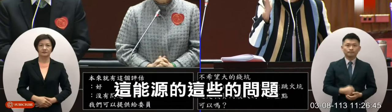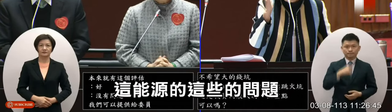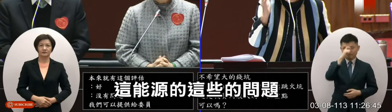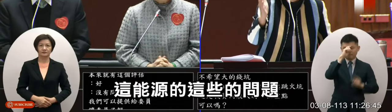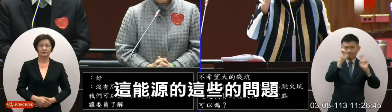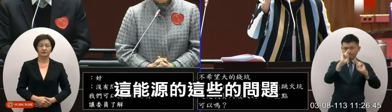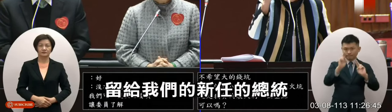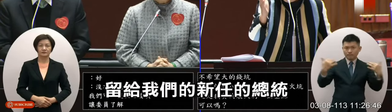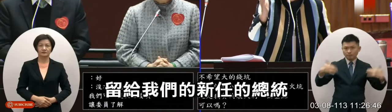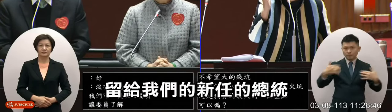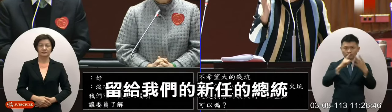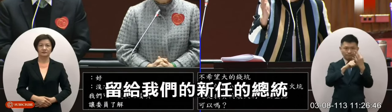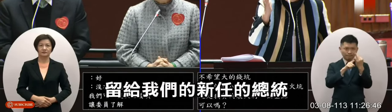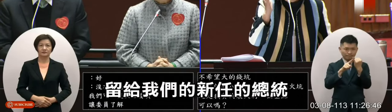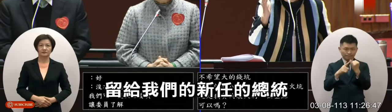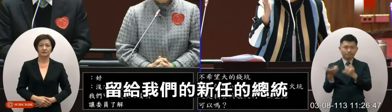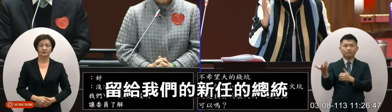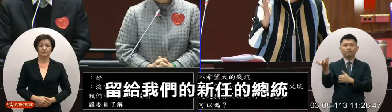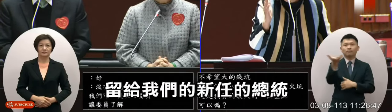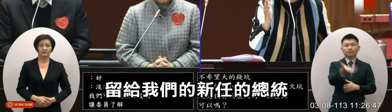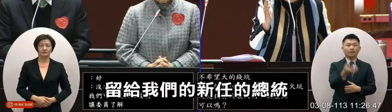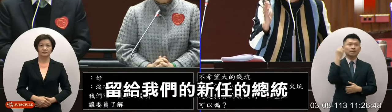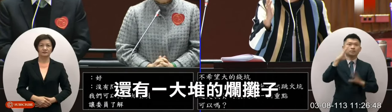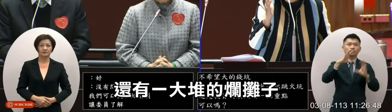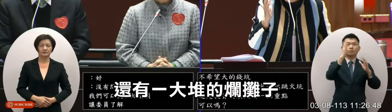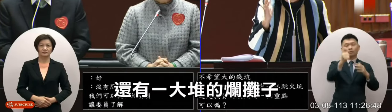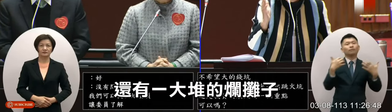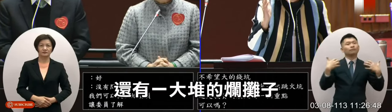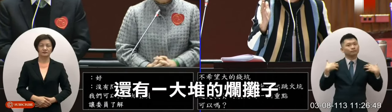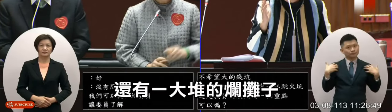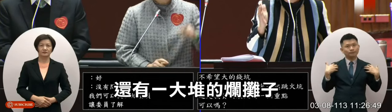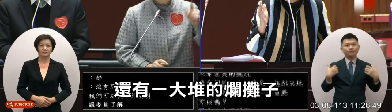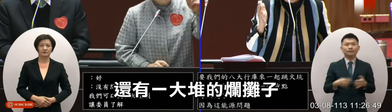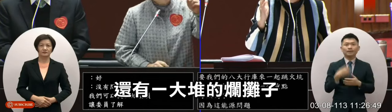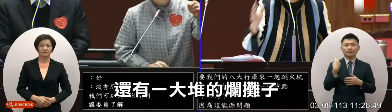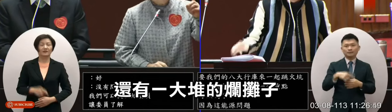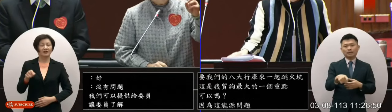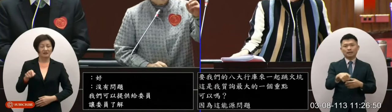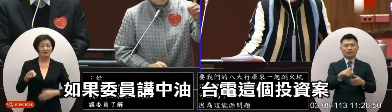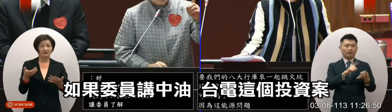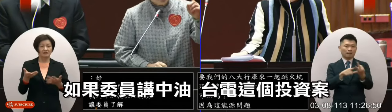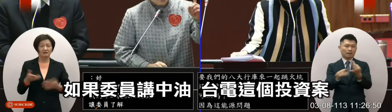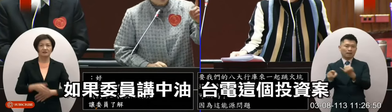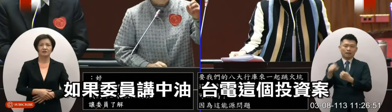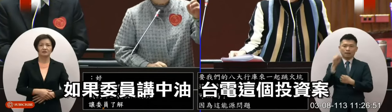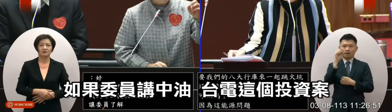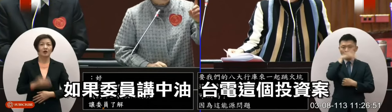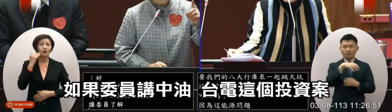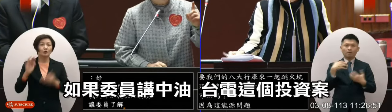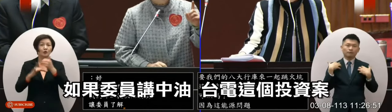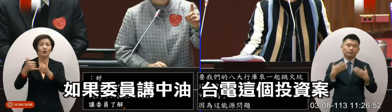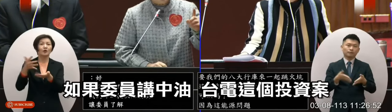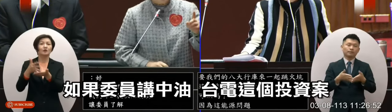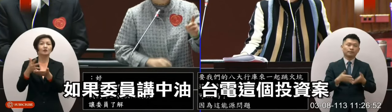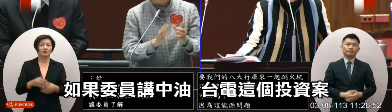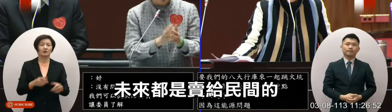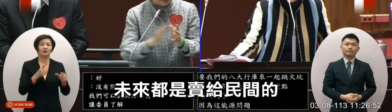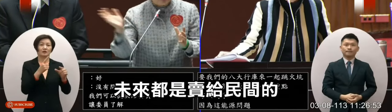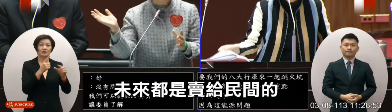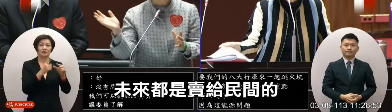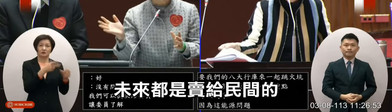的这些的问题留给我们的新任的总统还有一大堆的烂摊子。 不过这个如果委员讲中油台电这个投